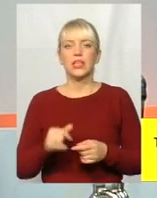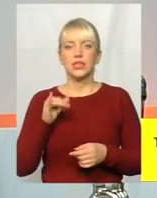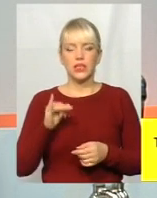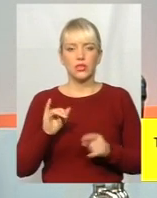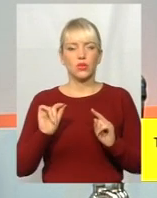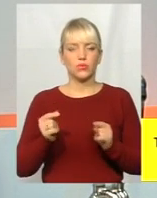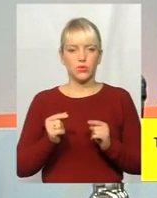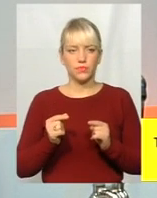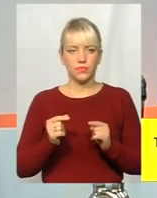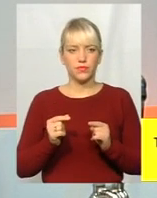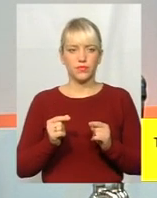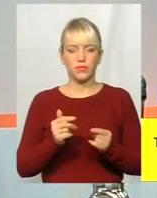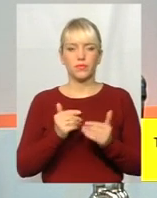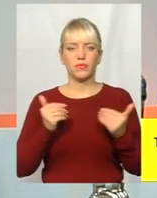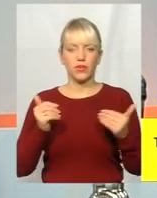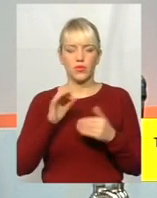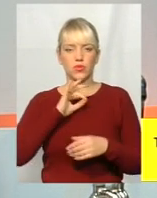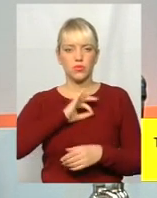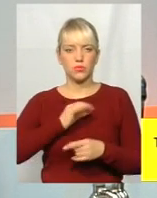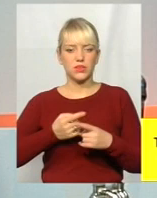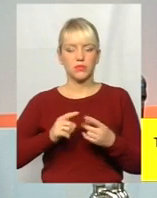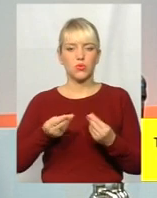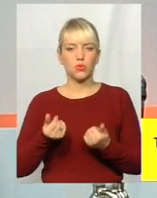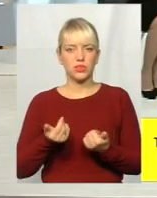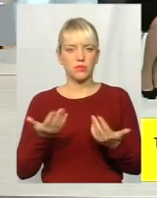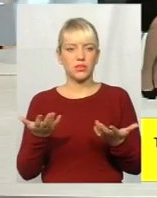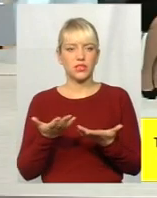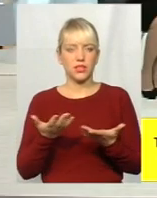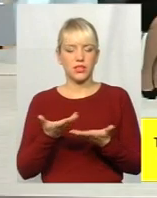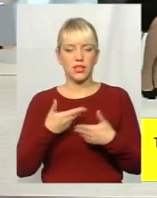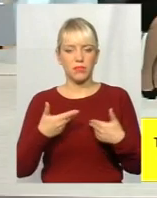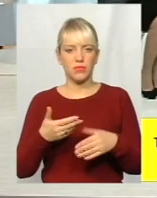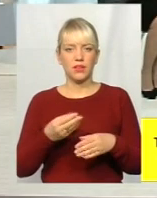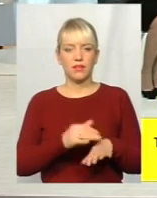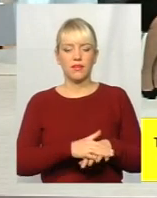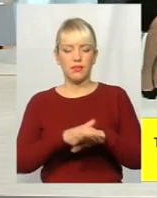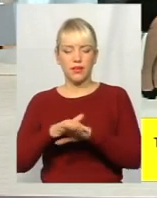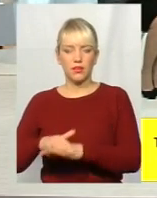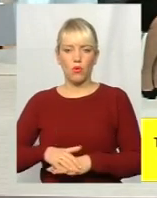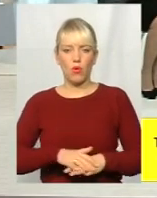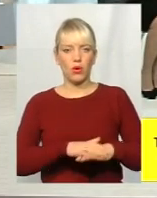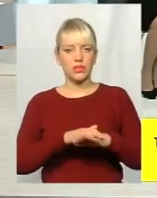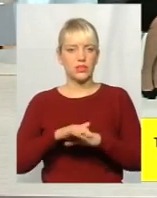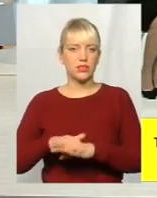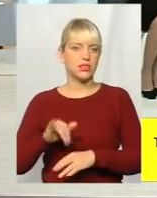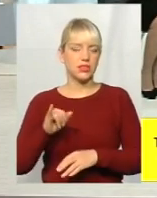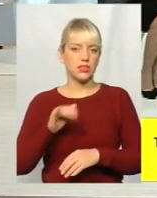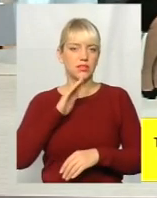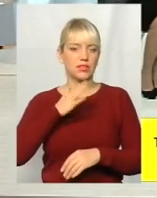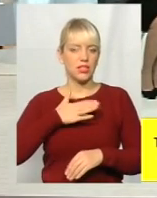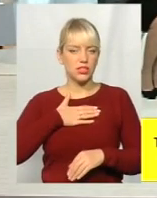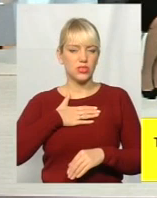Тому ми користуємося тими коштами, які нам надходять. І наша